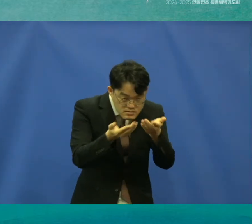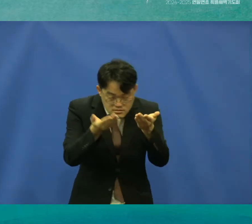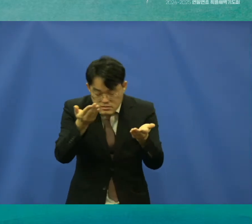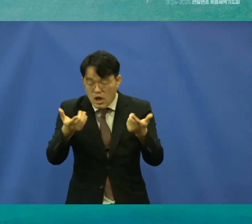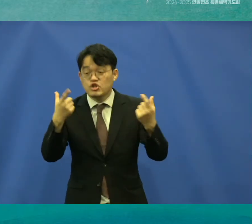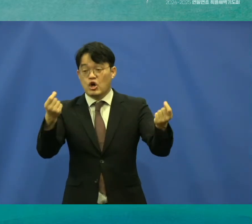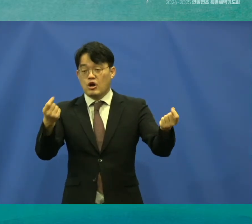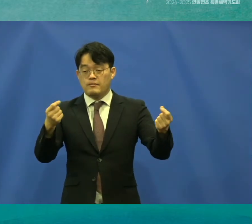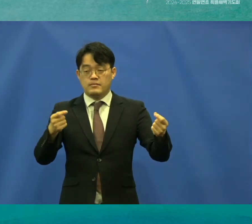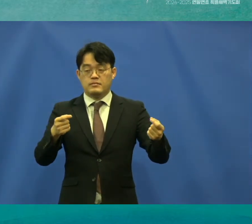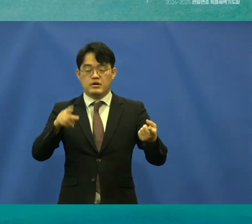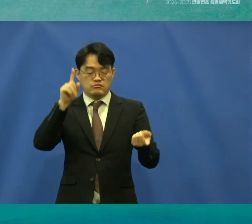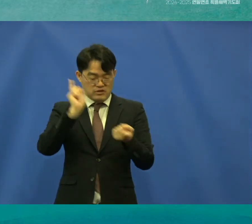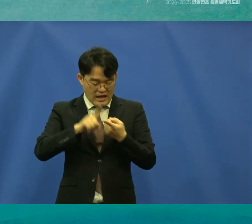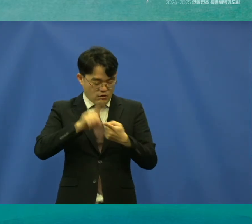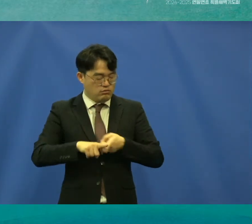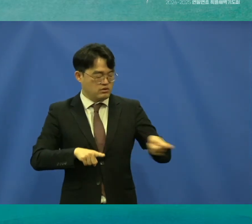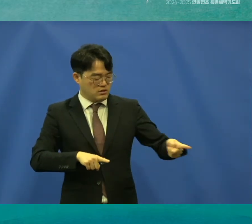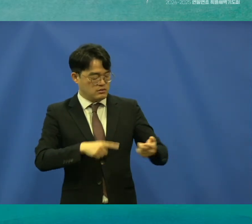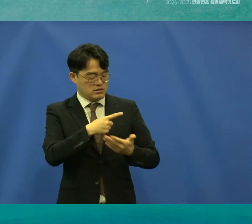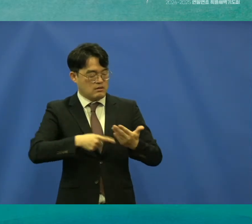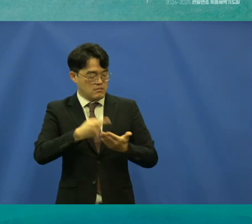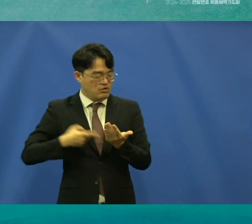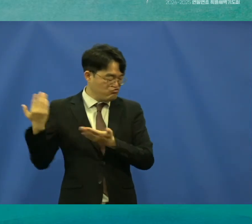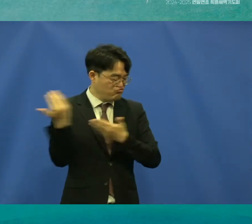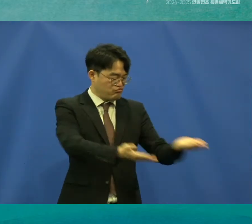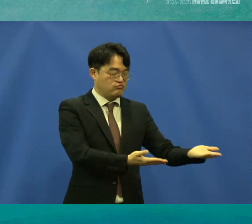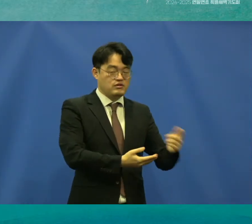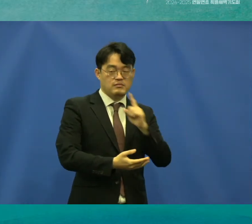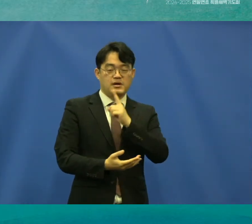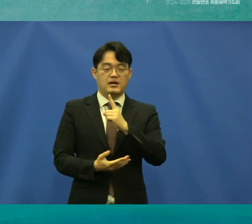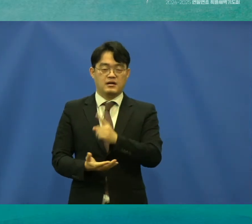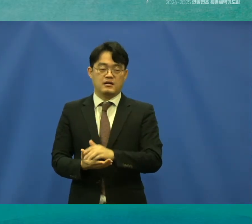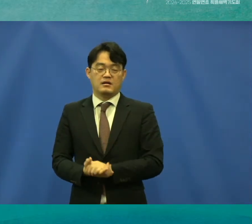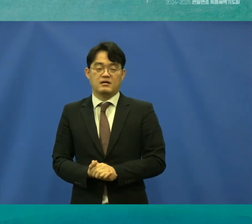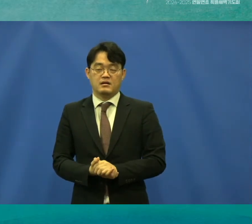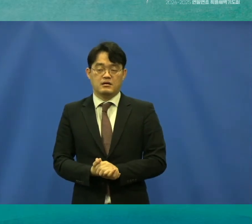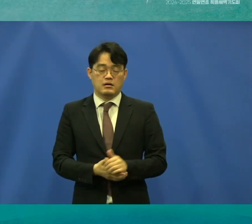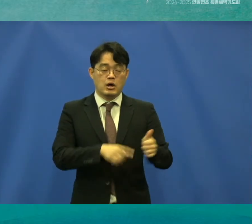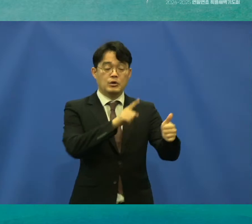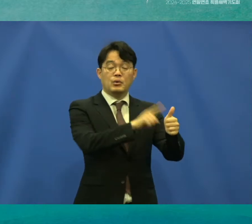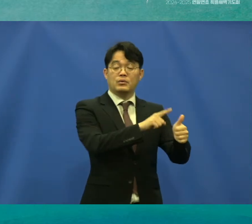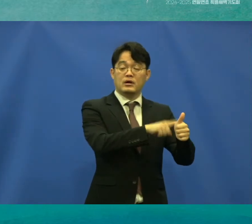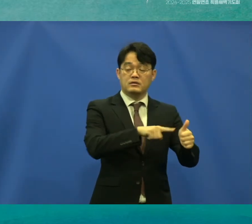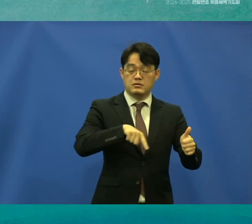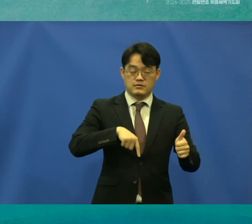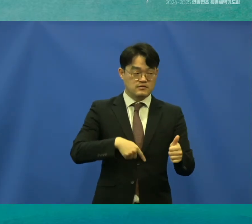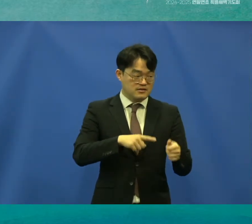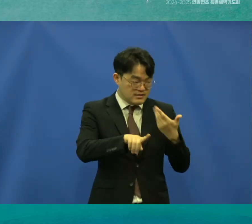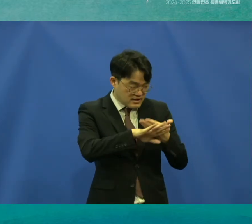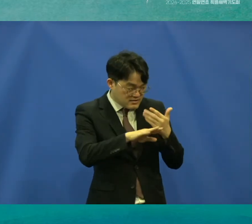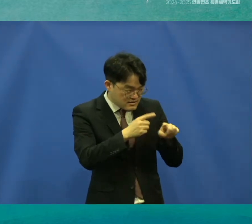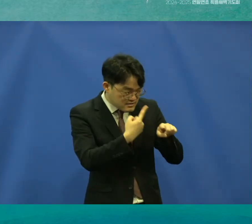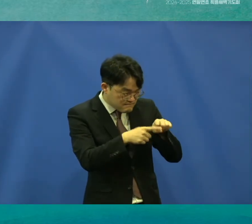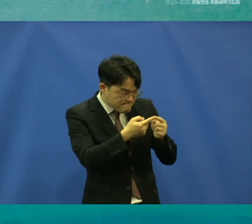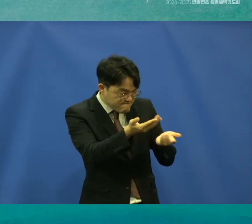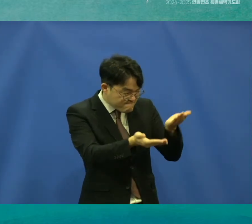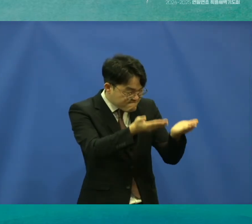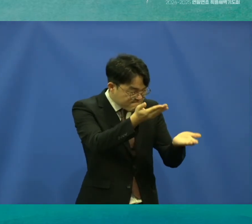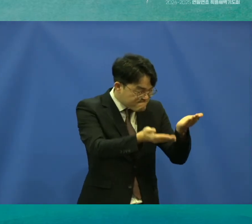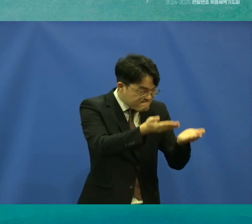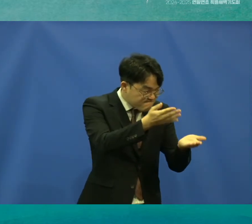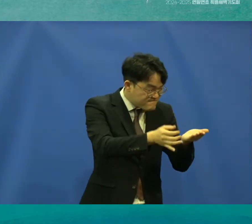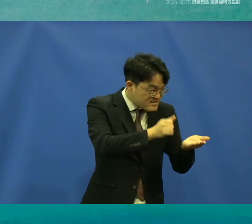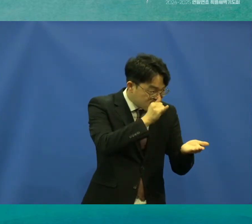요나는 자신을 들여다보지 못하고 있습니다. 이게 우리의 한계예요. 늘 우리는 우리 자신을 몰라.